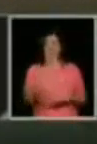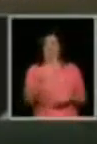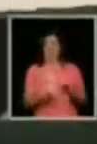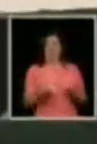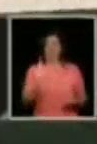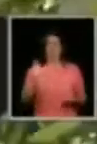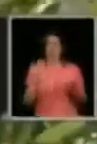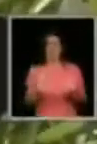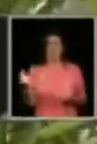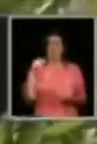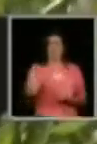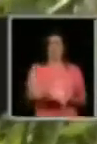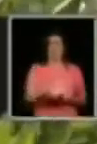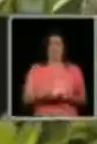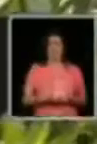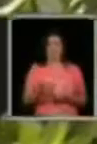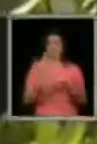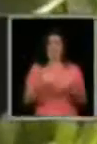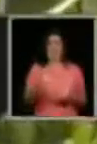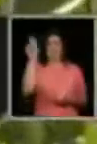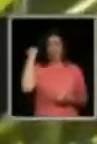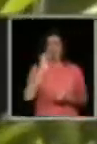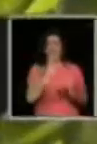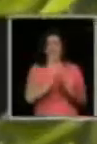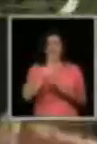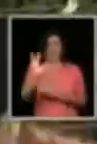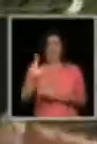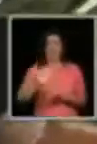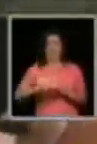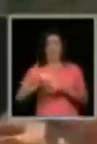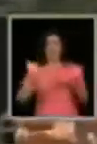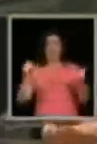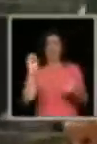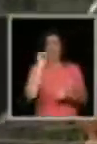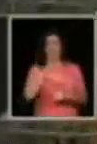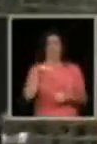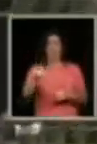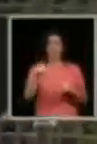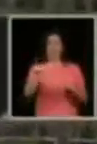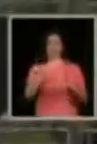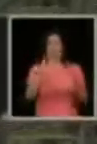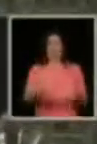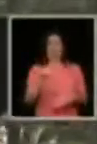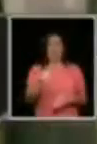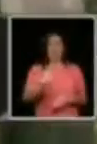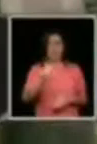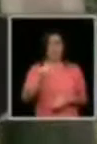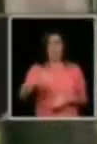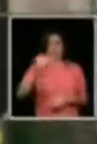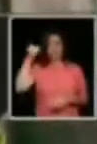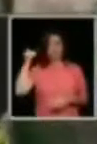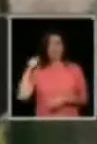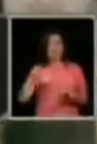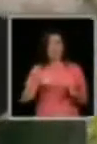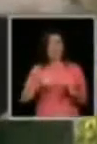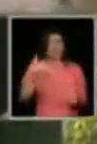אמיר שוורץ, שהוא פקיד הסעד הראשי. שלום לך, מאיה איידן. שלום, נתן. אני מוכרח לומר לך שאם מדברים